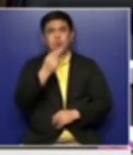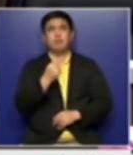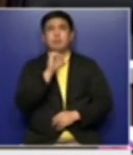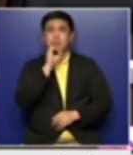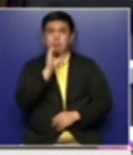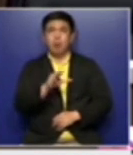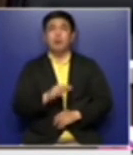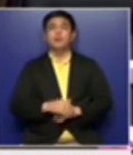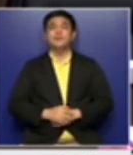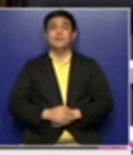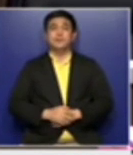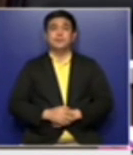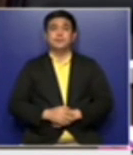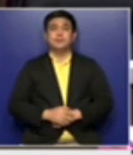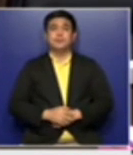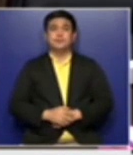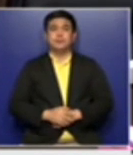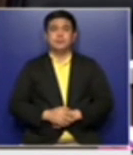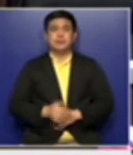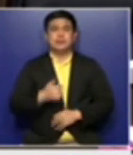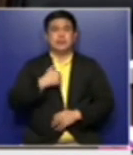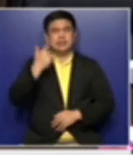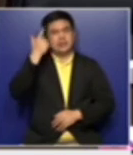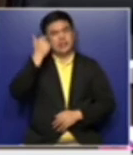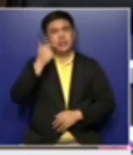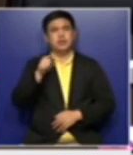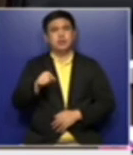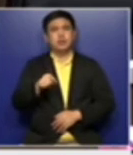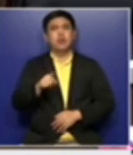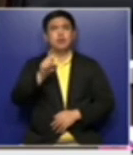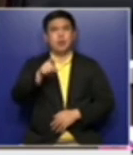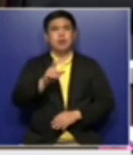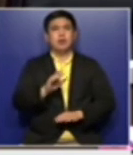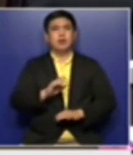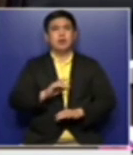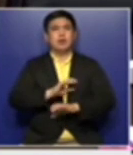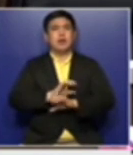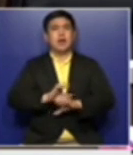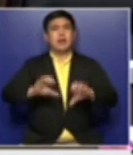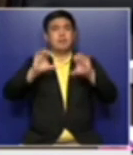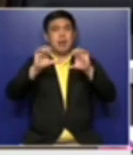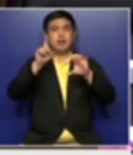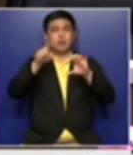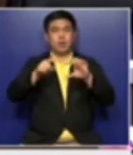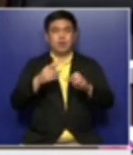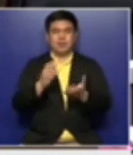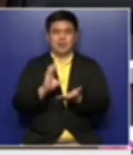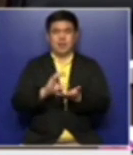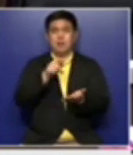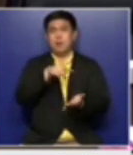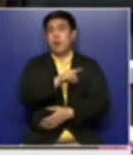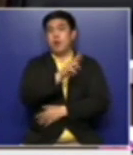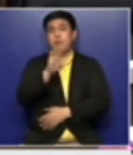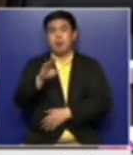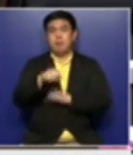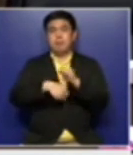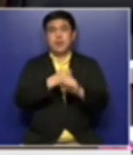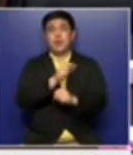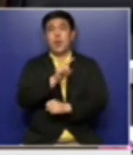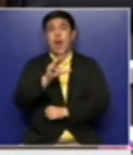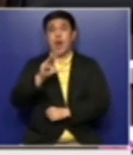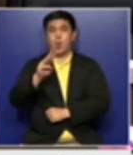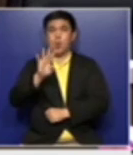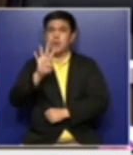มมีความเห็นสมควรที่จะให้รัฐบาลนำร่างงบประมาณรายจ่ายปี2564